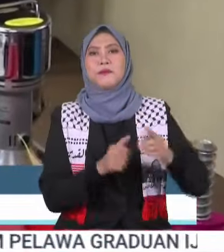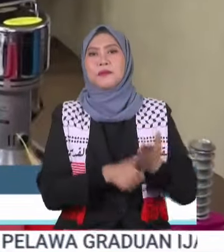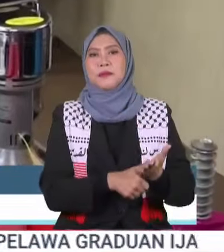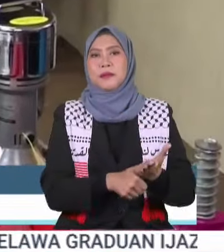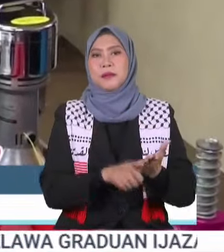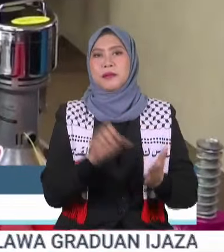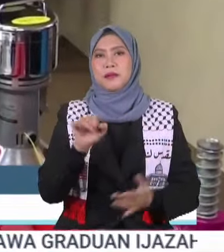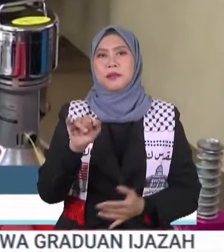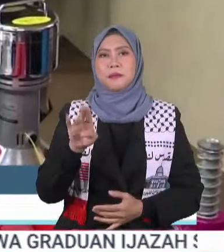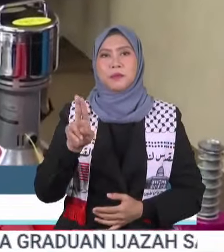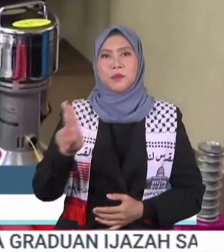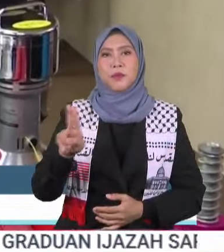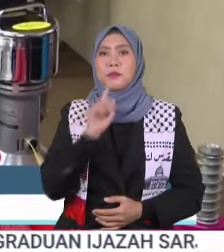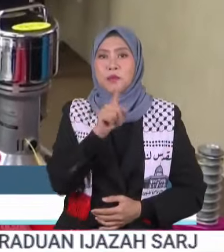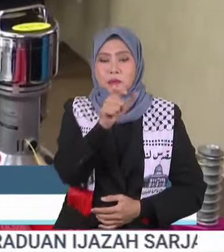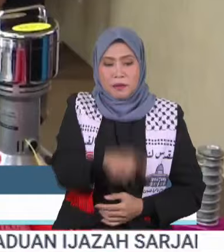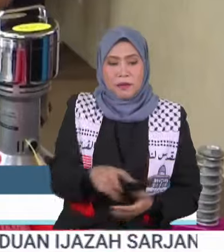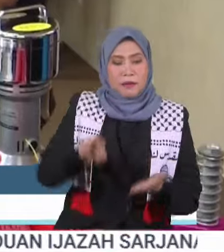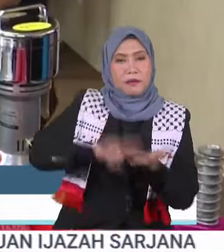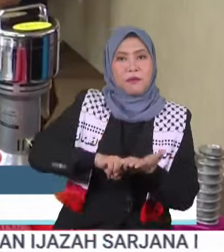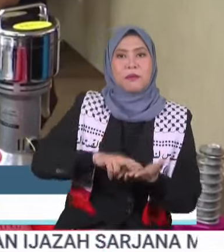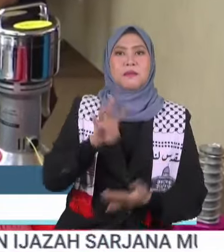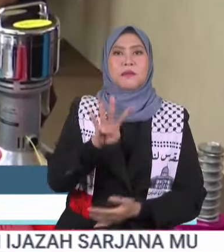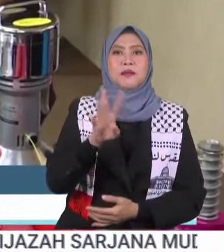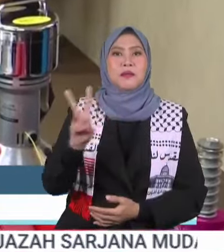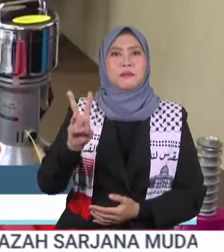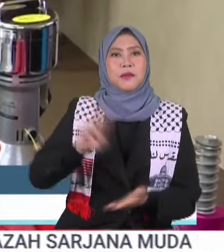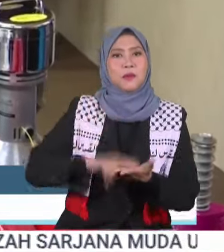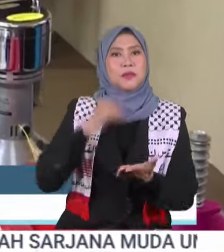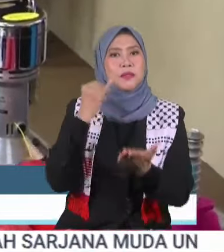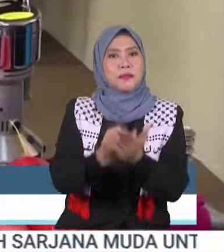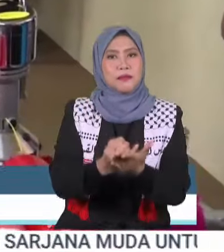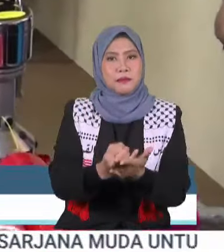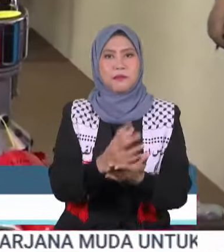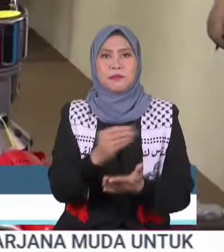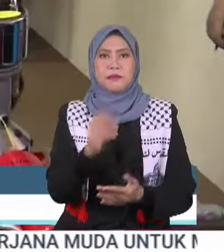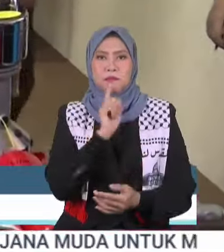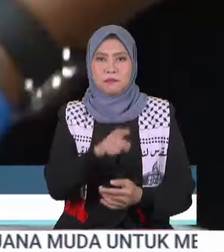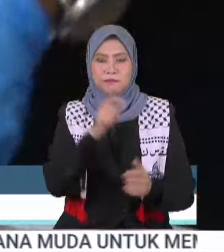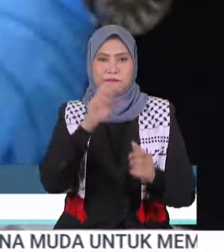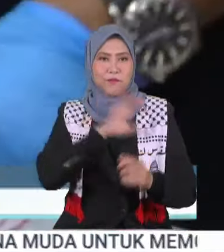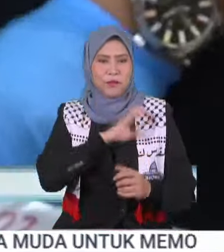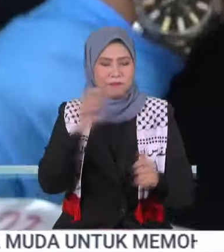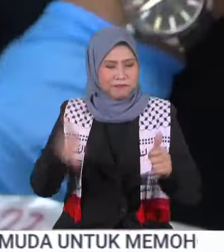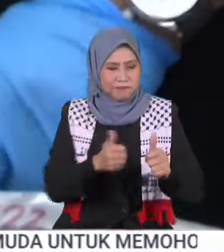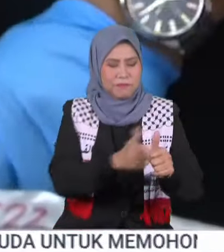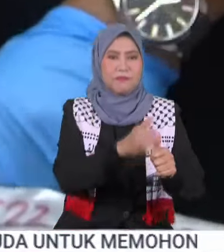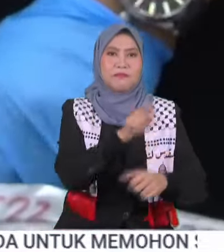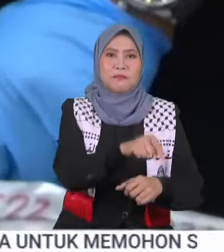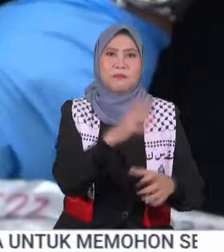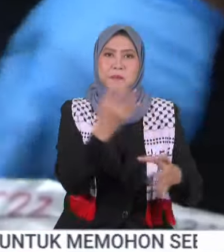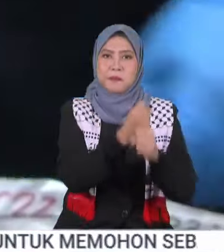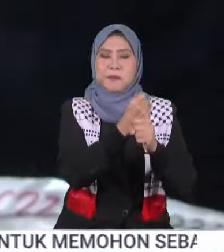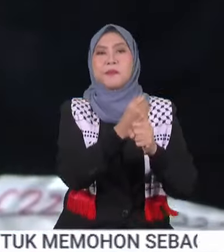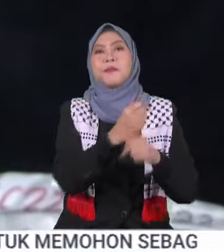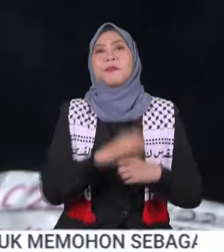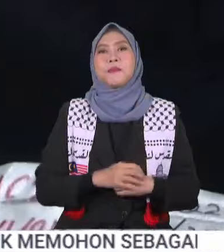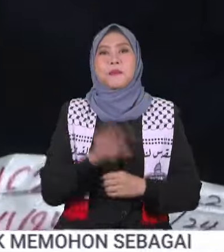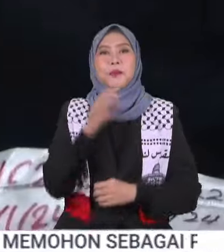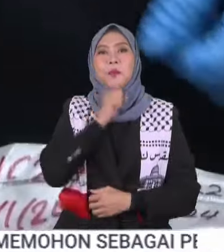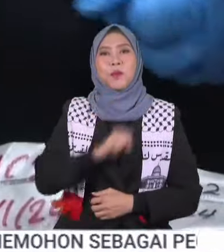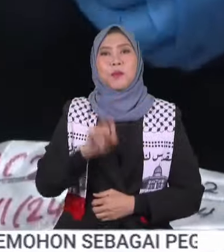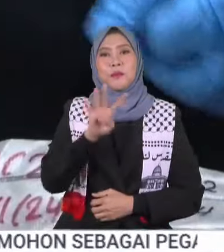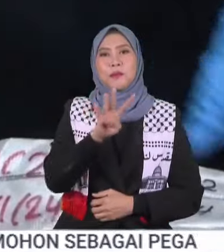suspek turut memiliki 46 rekod jenayah lampau serta berstatus dikehendaki bagi enam kes serupa kesemua suspek lingkungan